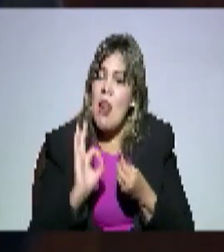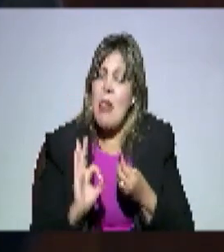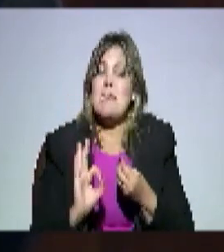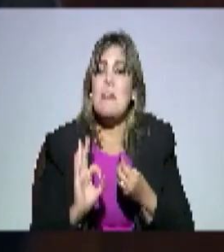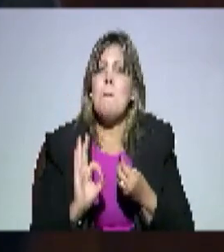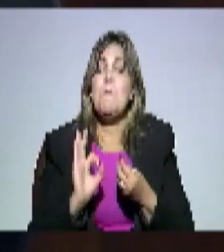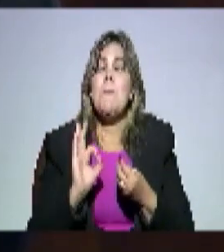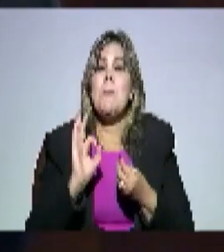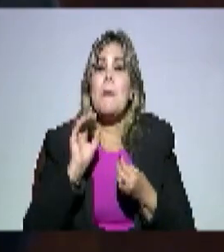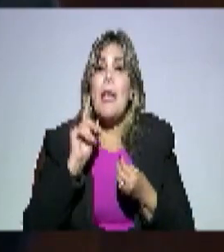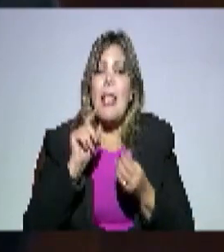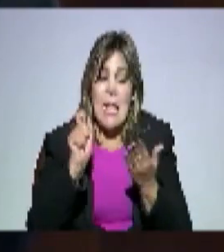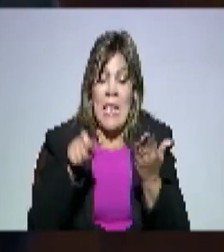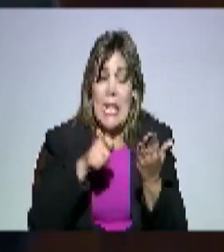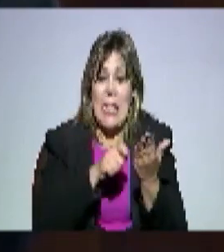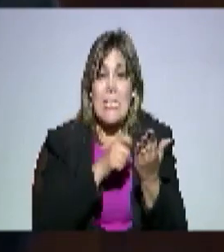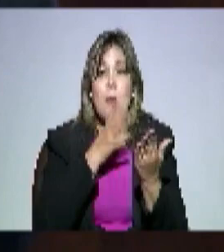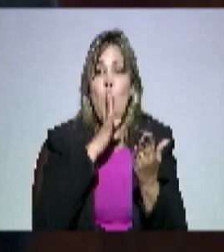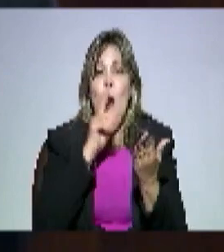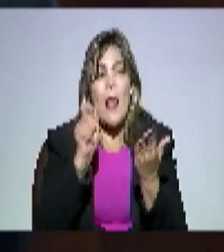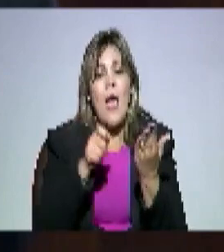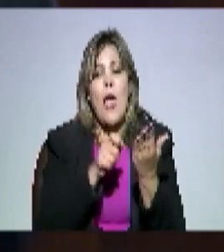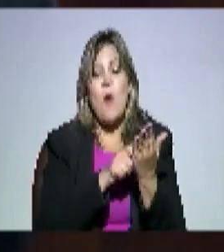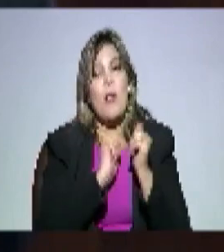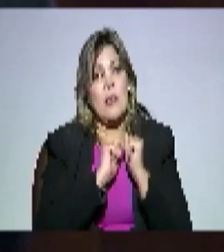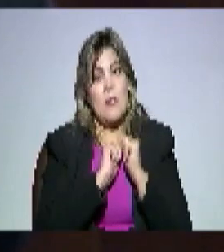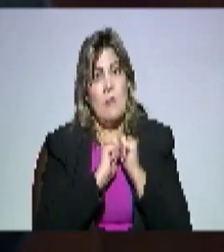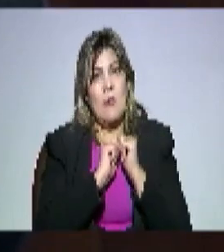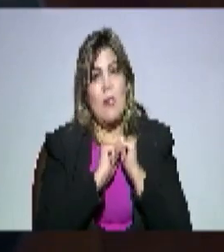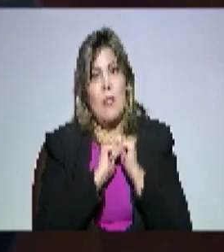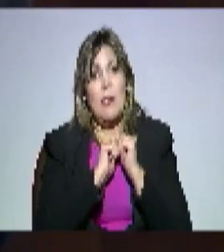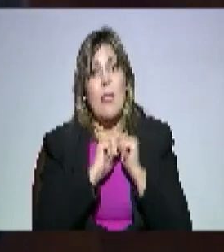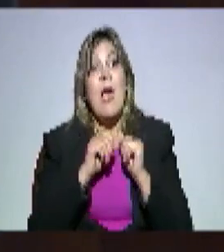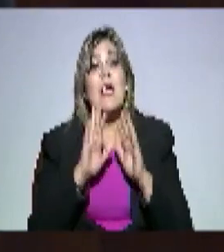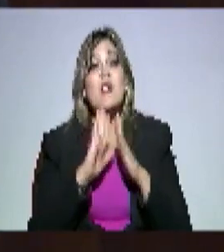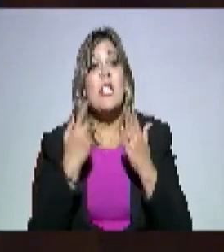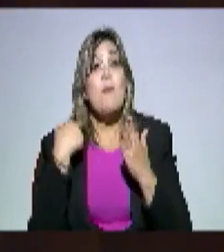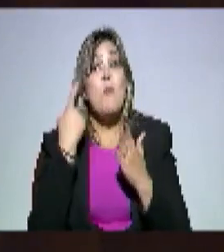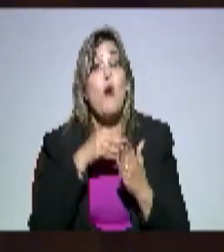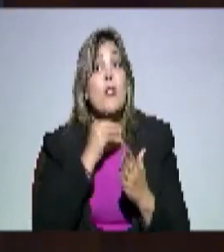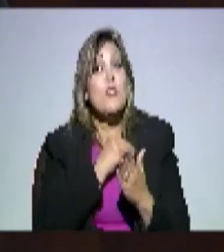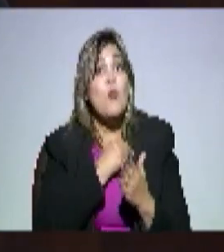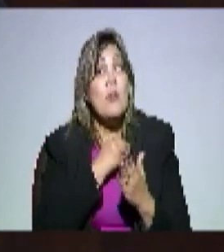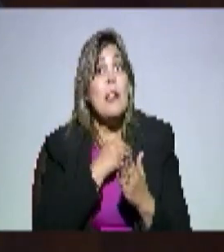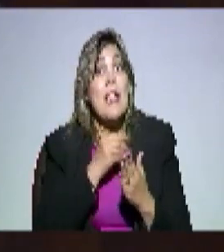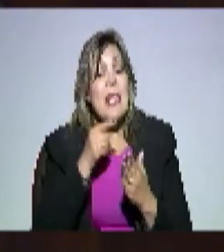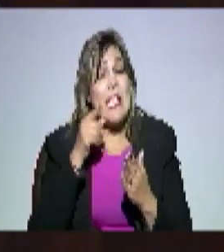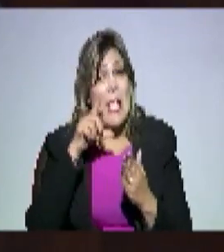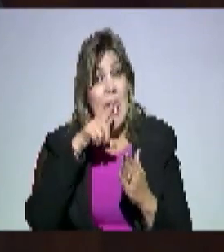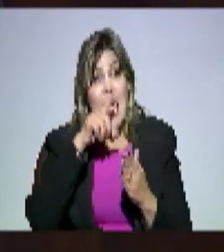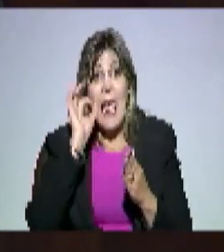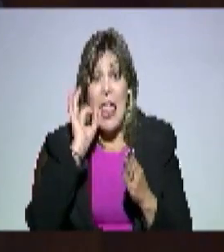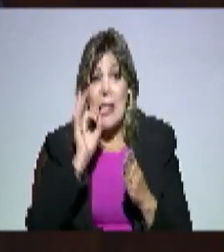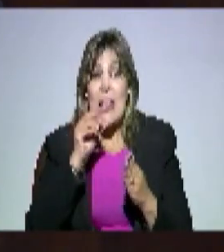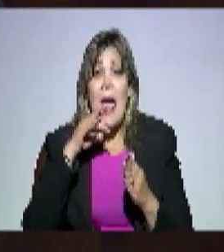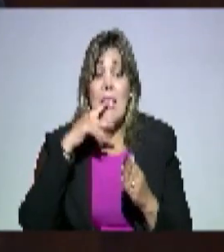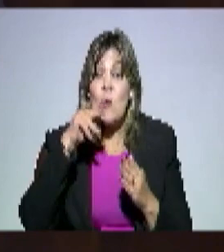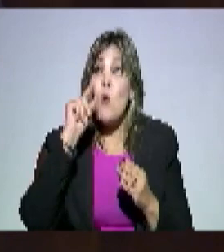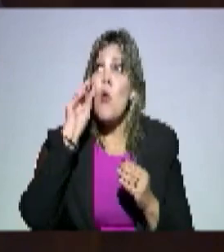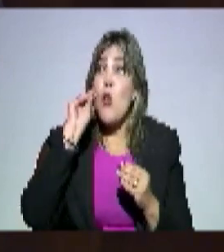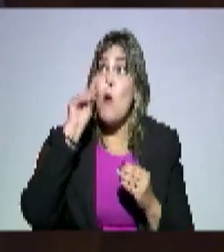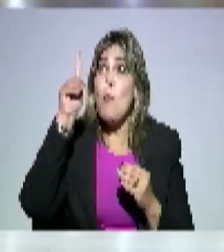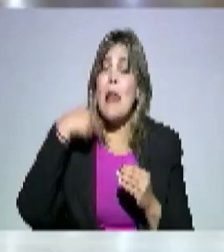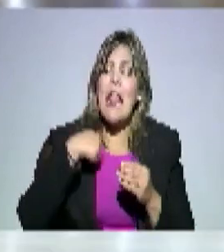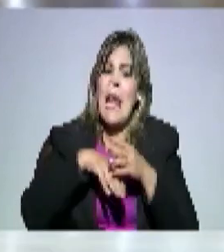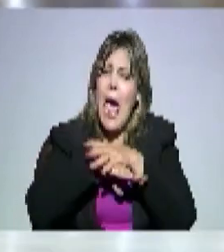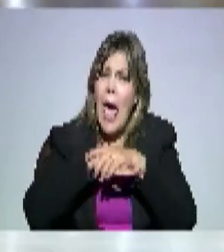يقول لنا كده الا تنذر خير من ان تنذر ولا توفي عشان اوفي لازم اكتب النذر دوت واسجله